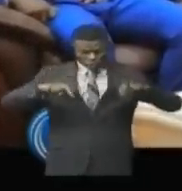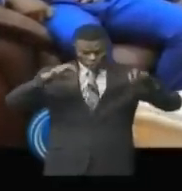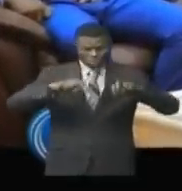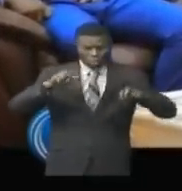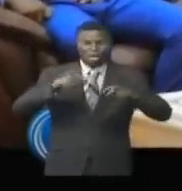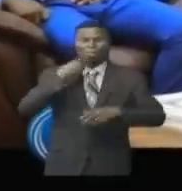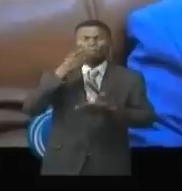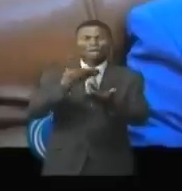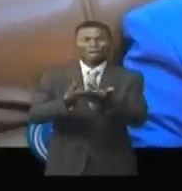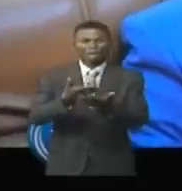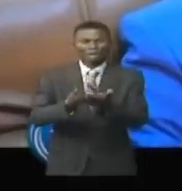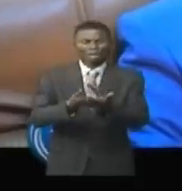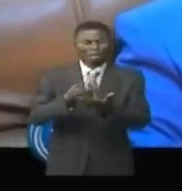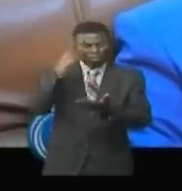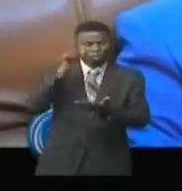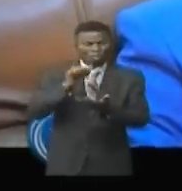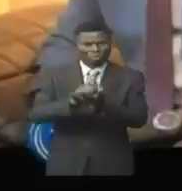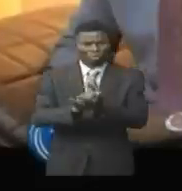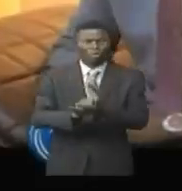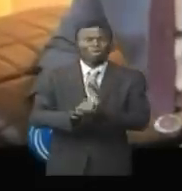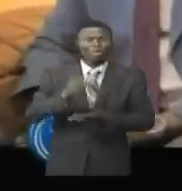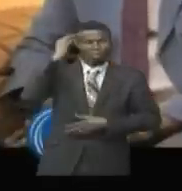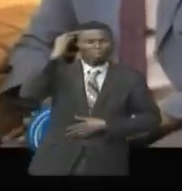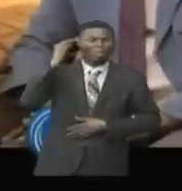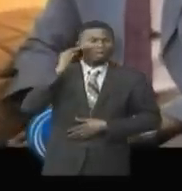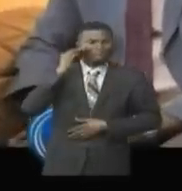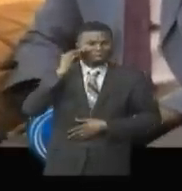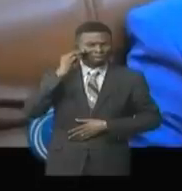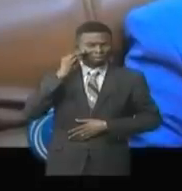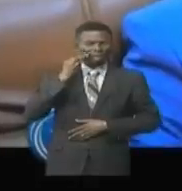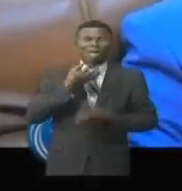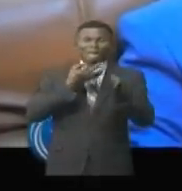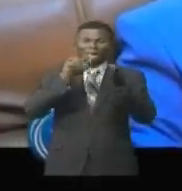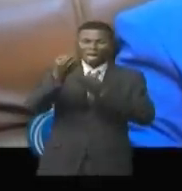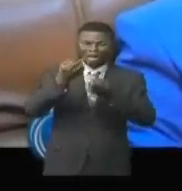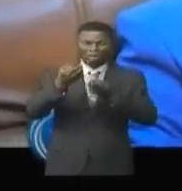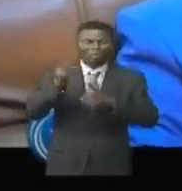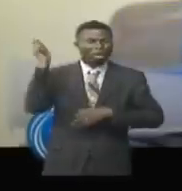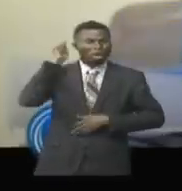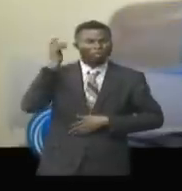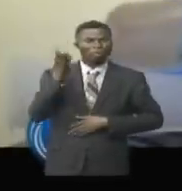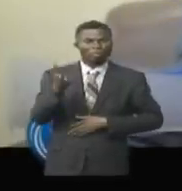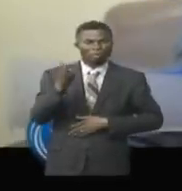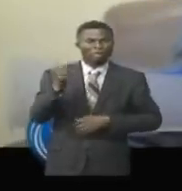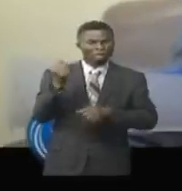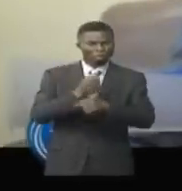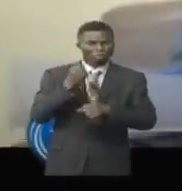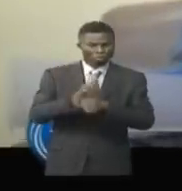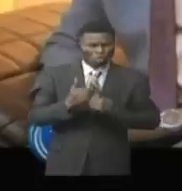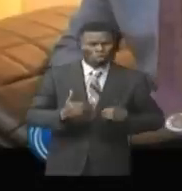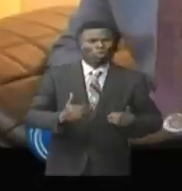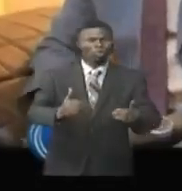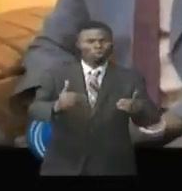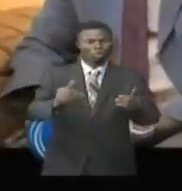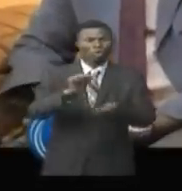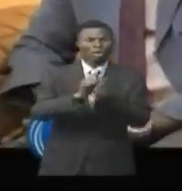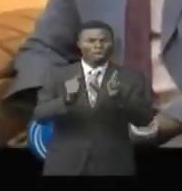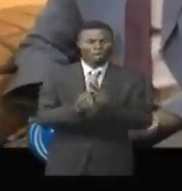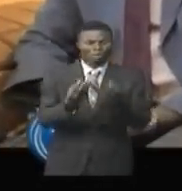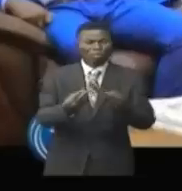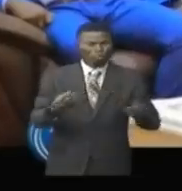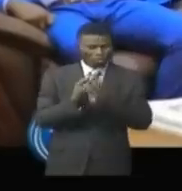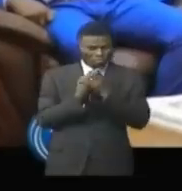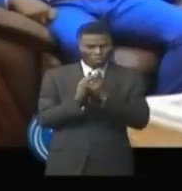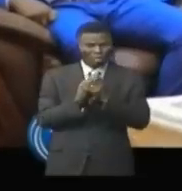été évoqués. Et à ces sujets, Mouindo Nzangi Boutondo a indiqué à ses interlocuteurs que le travail est en cours, la situation sera